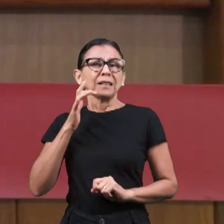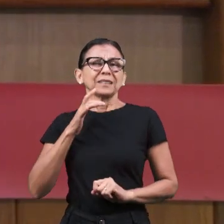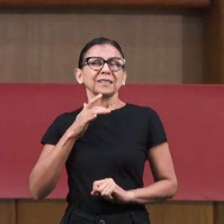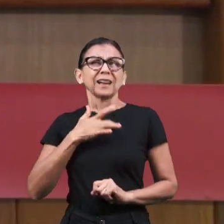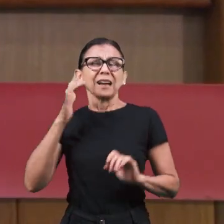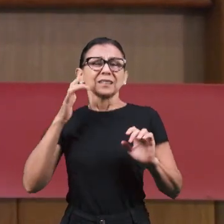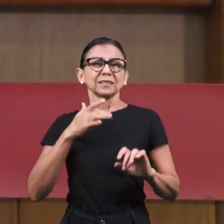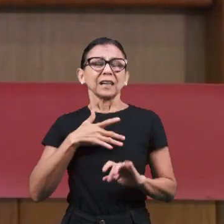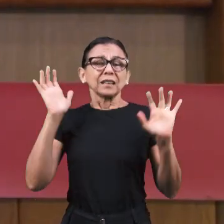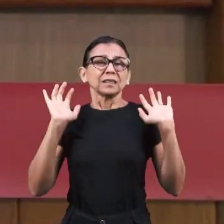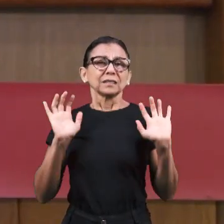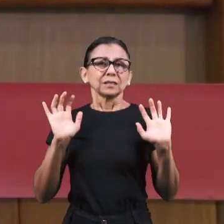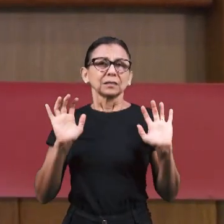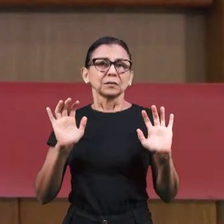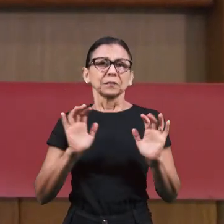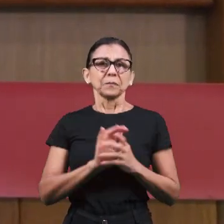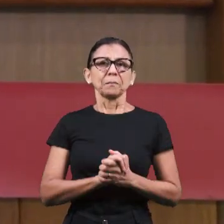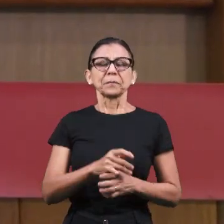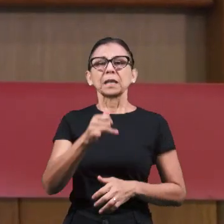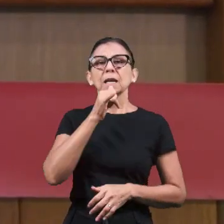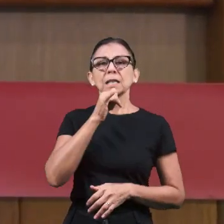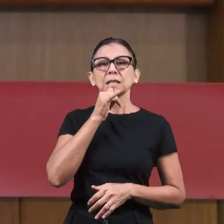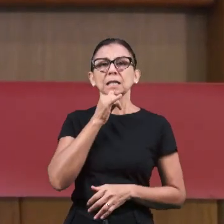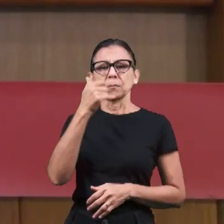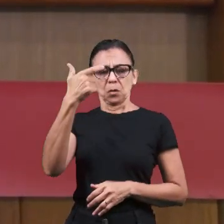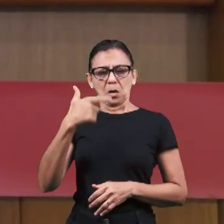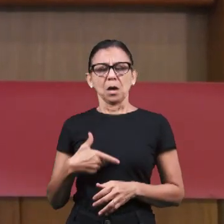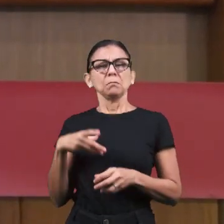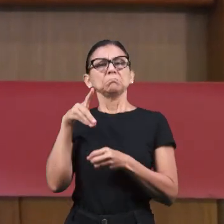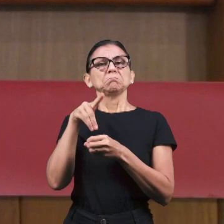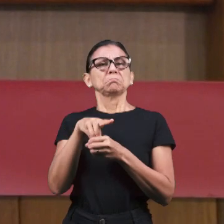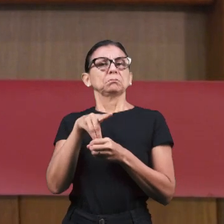Il, non, je dis,